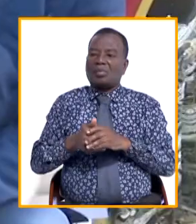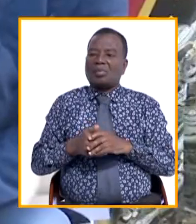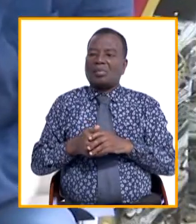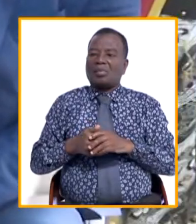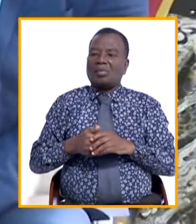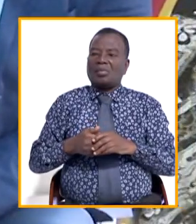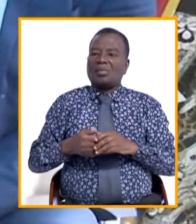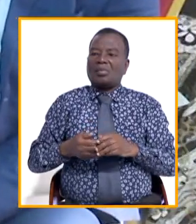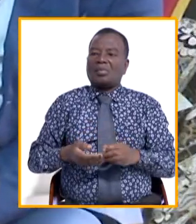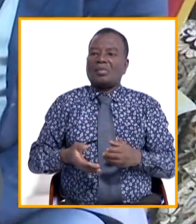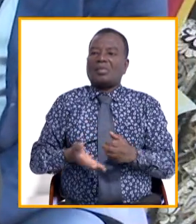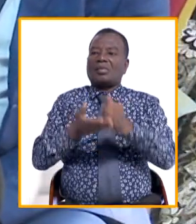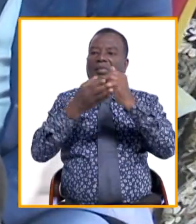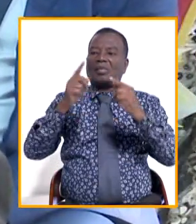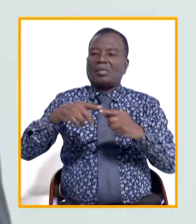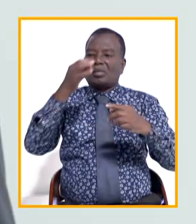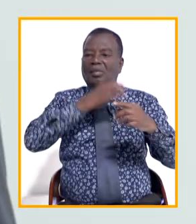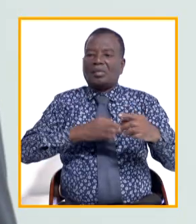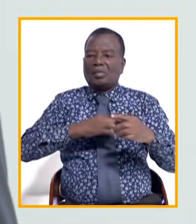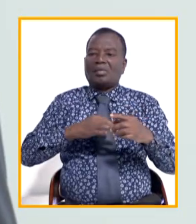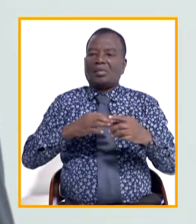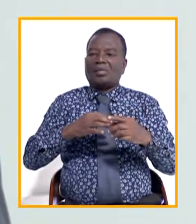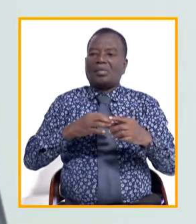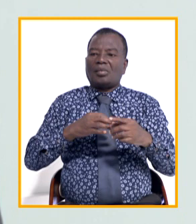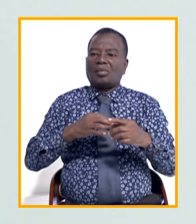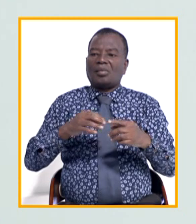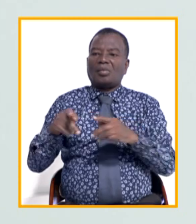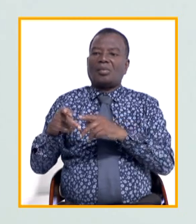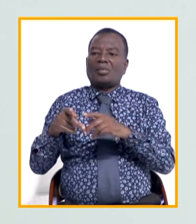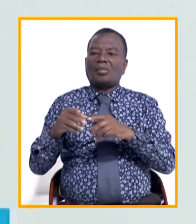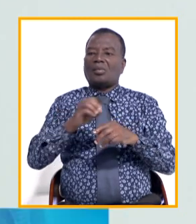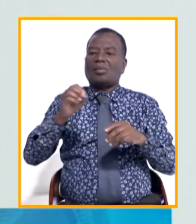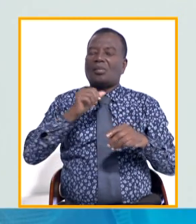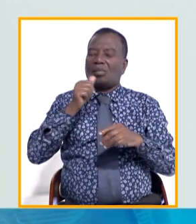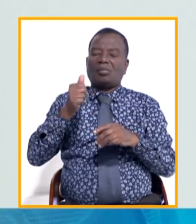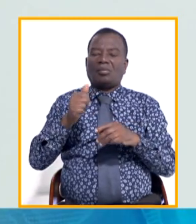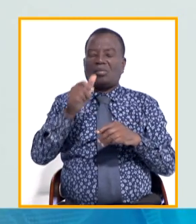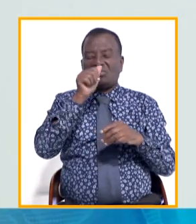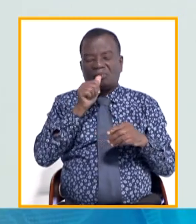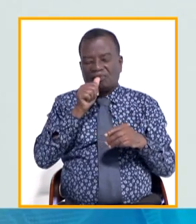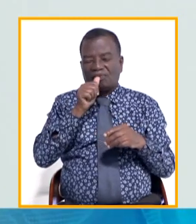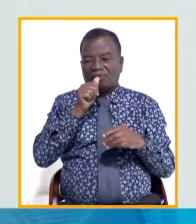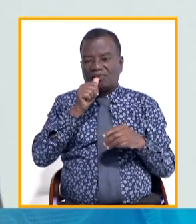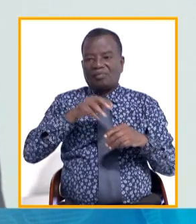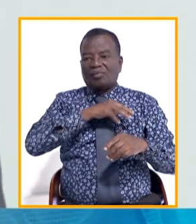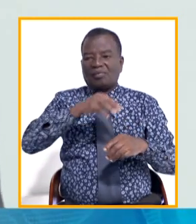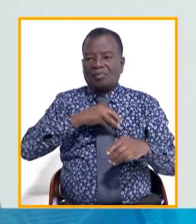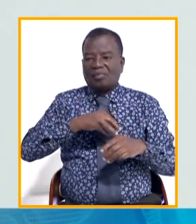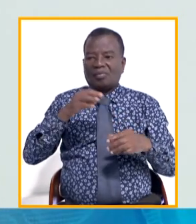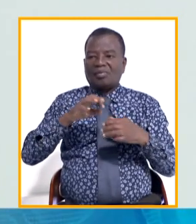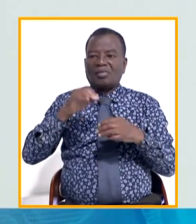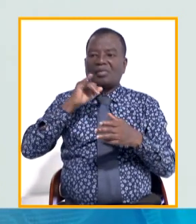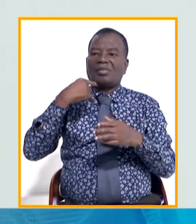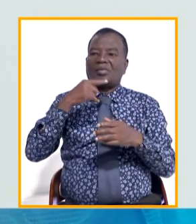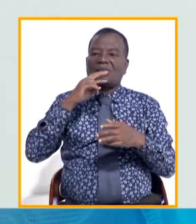faveur des illustres distingués du jour. En effet, l'on ne saurait passer sous silence les missions qui sont celles de la HACA en